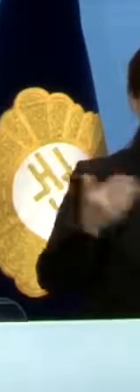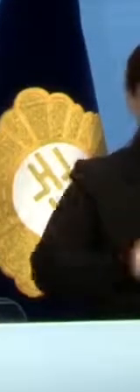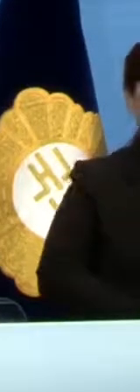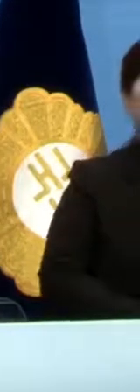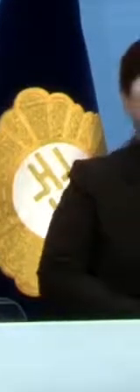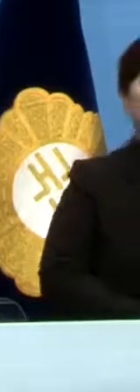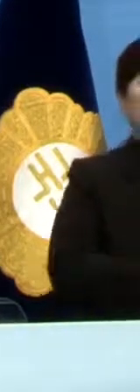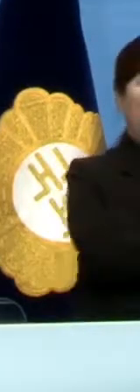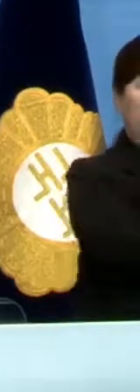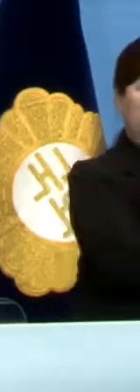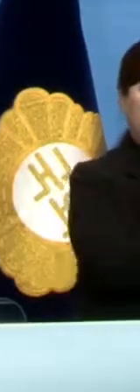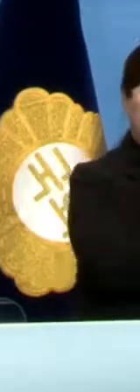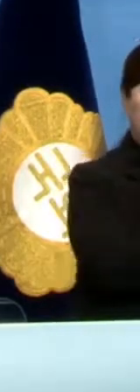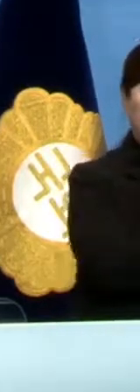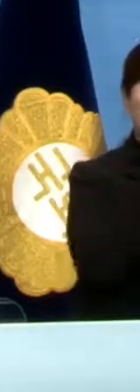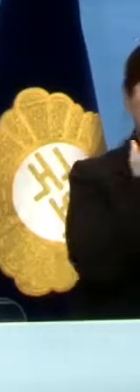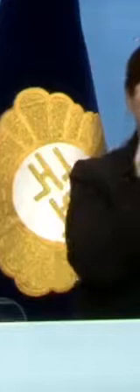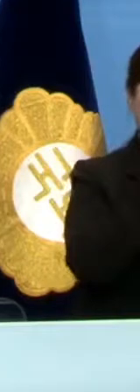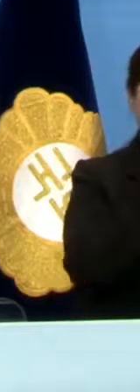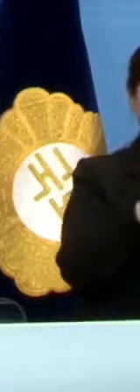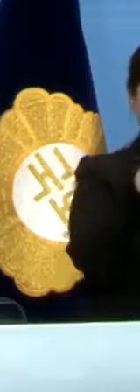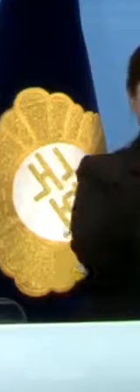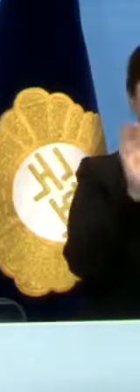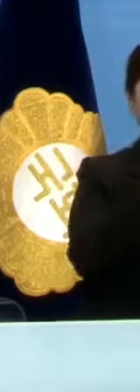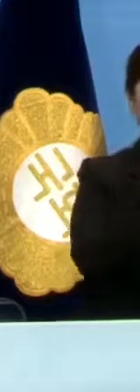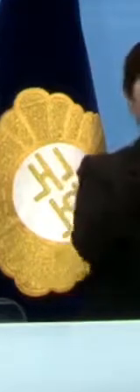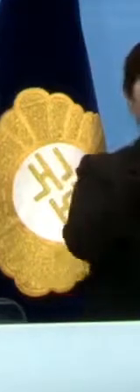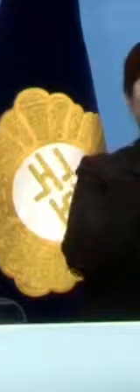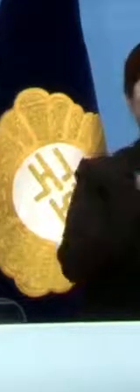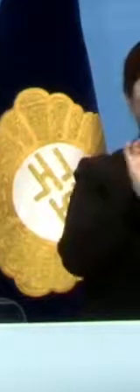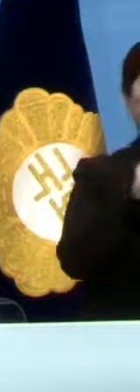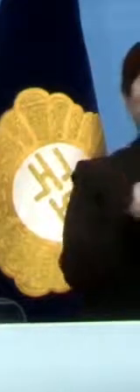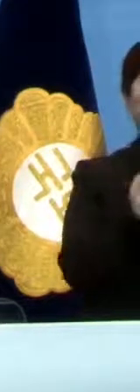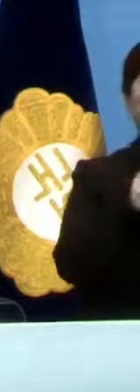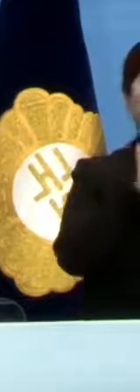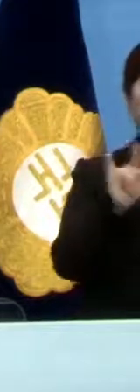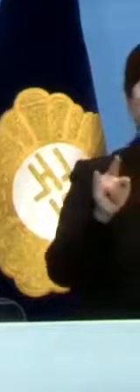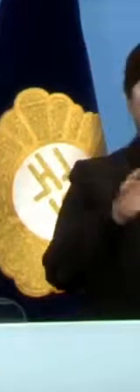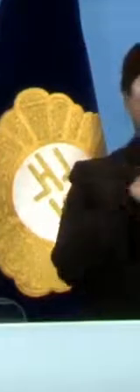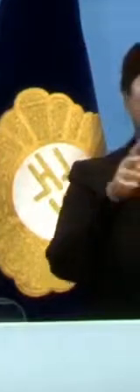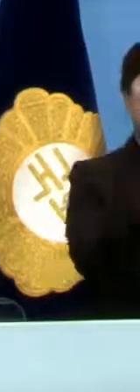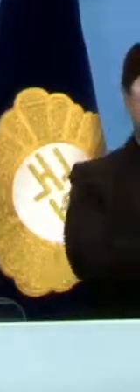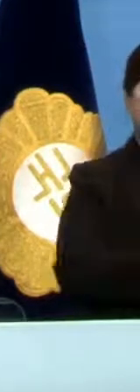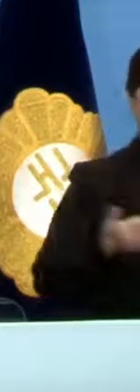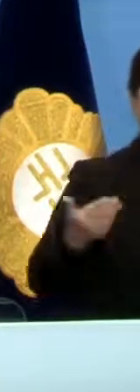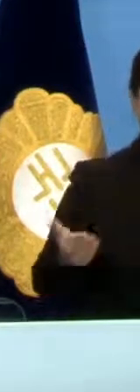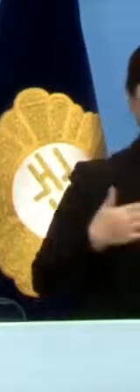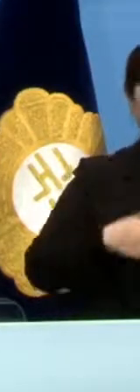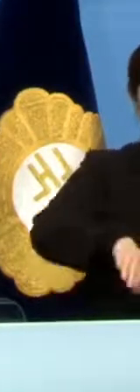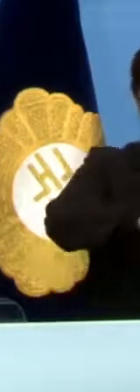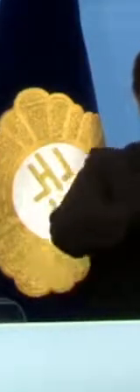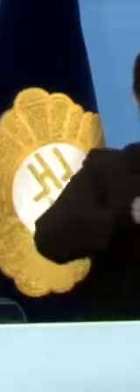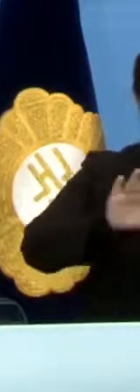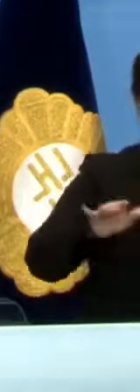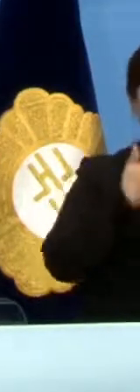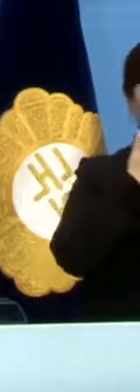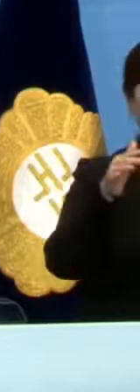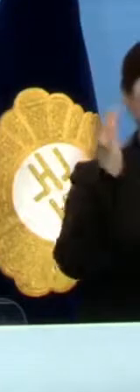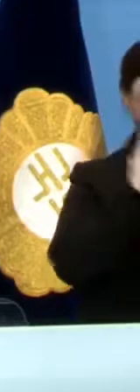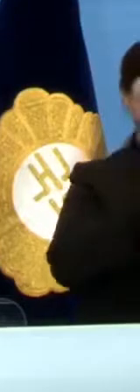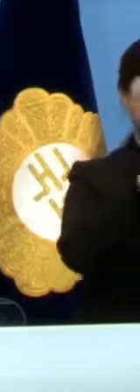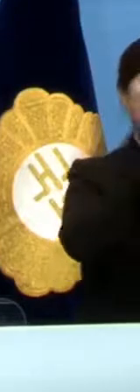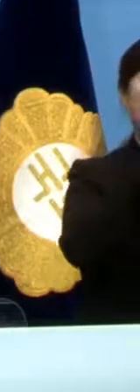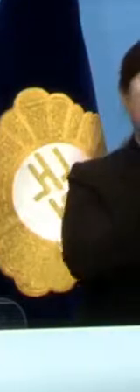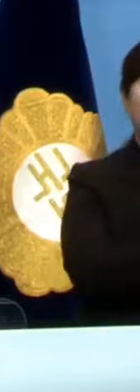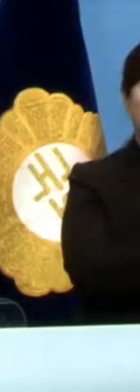네, 저희 왼쪽은 서울 성북구 갑의 김영배 국회의원님 오셨습니다. 네, 제일 오른쪽은 경기도 어정부